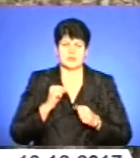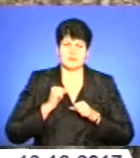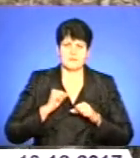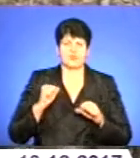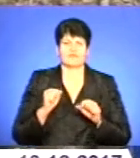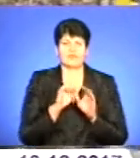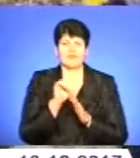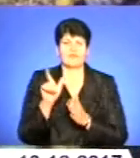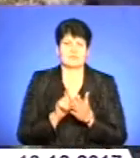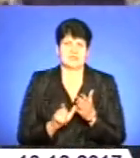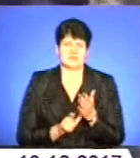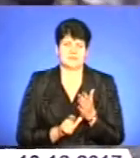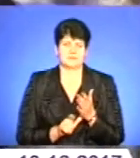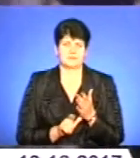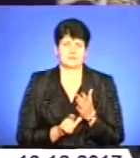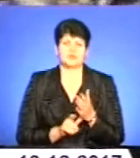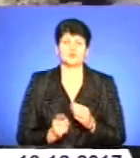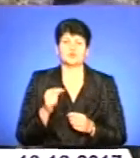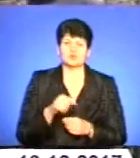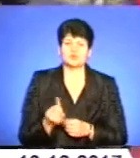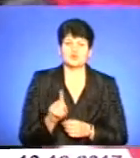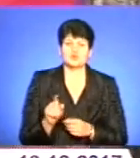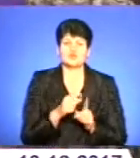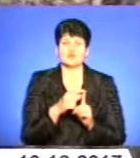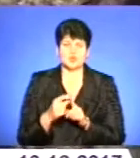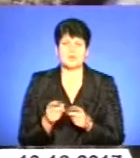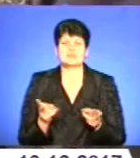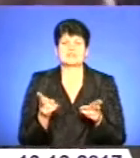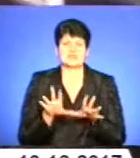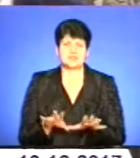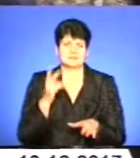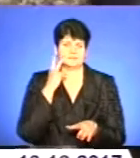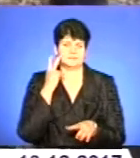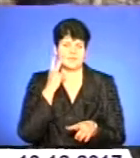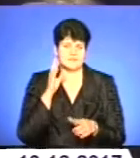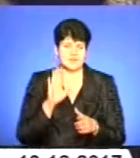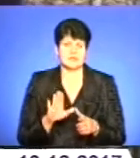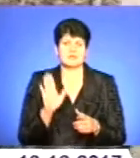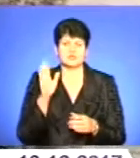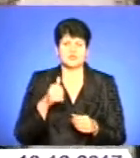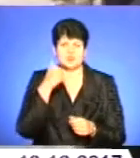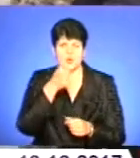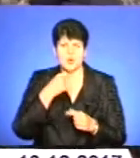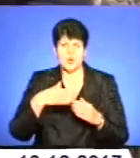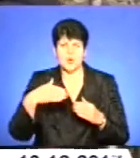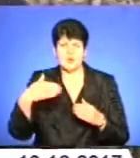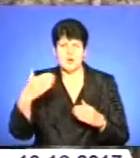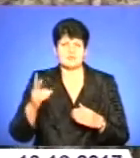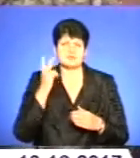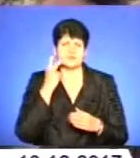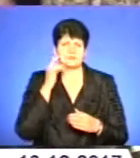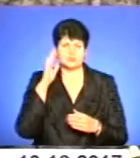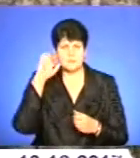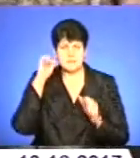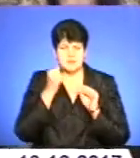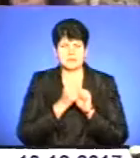що пісне, слово, воно залишається навіки, і воно буде з роками, ми будемо про них завжди пам'ятати, будемо